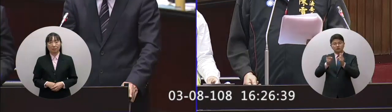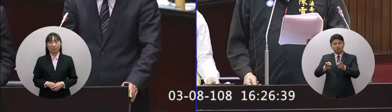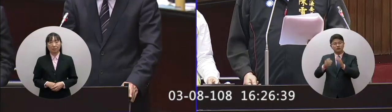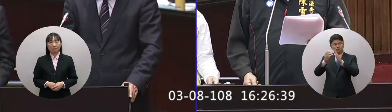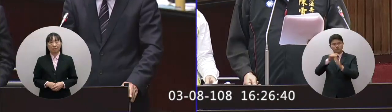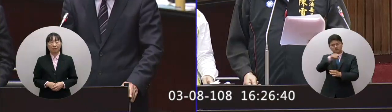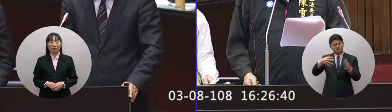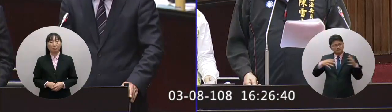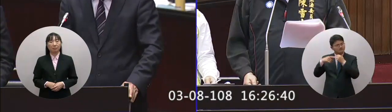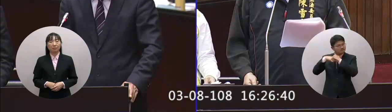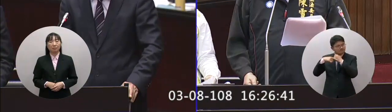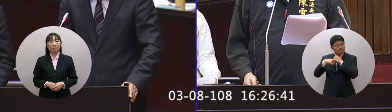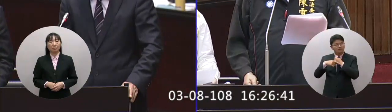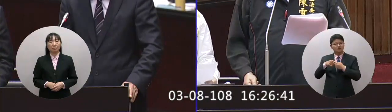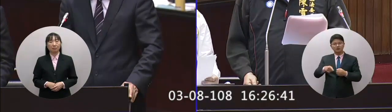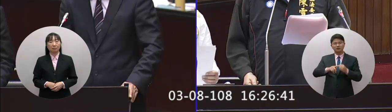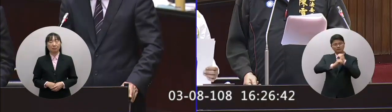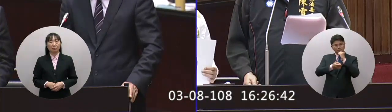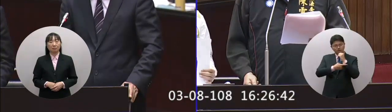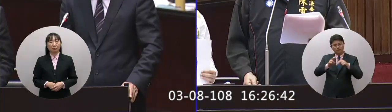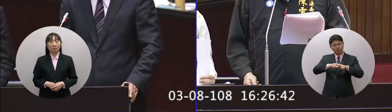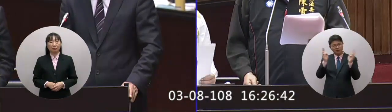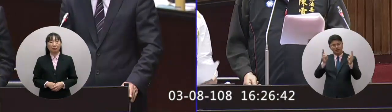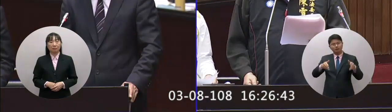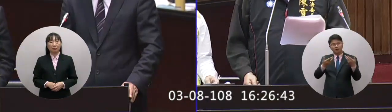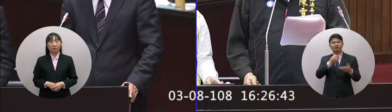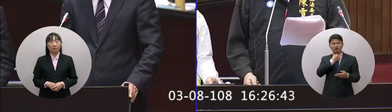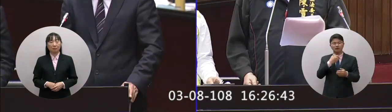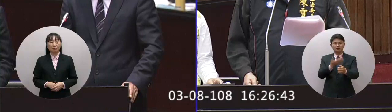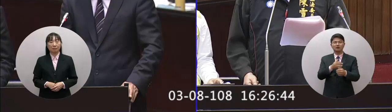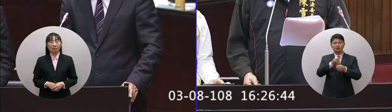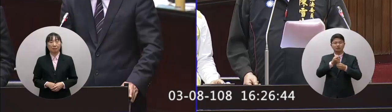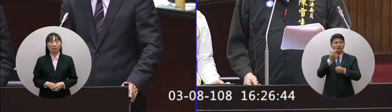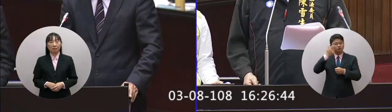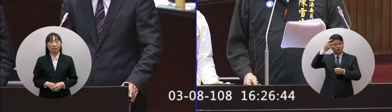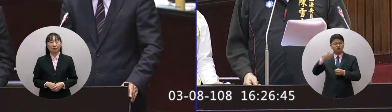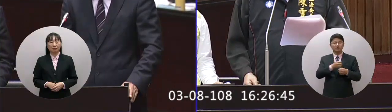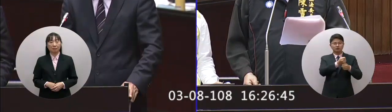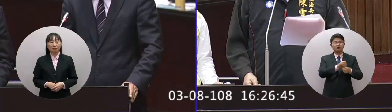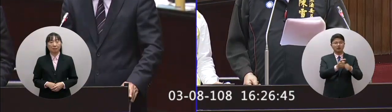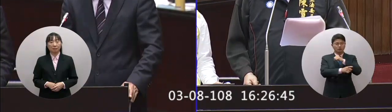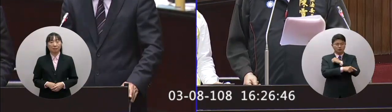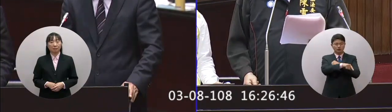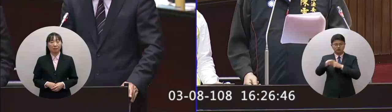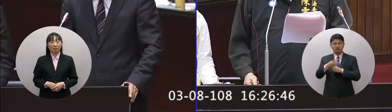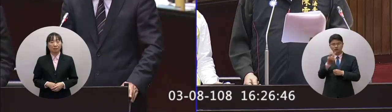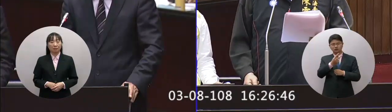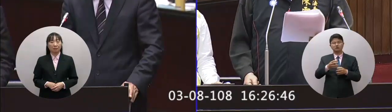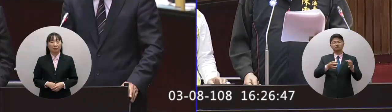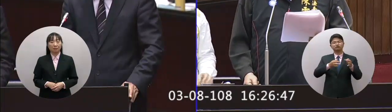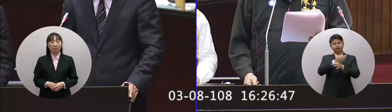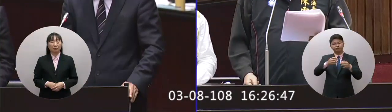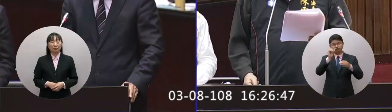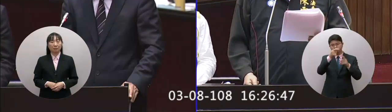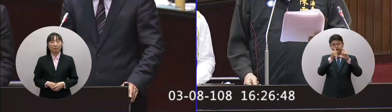议放宽相关的法条限制，尽速让马祖跟马尾经济特区能够连结，进